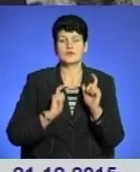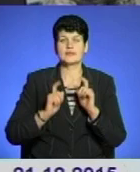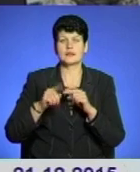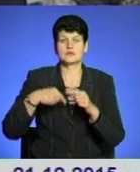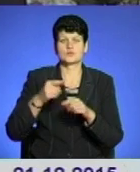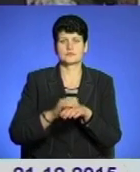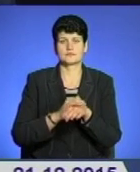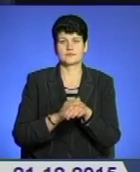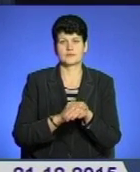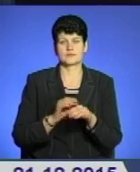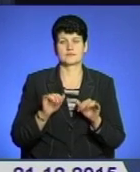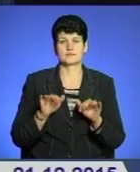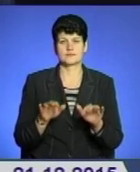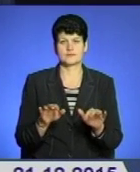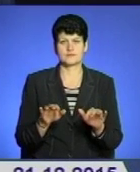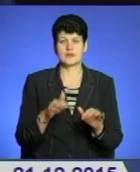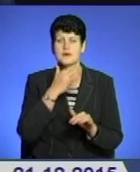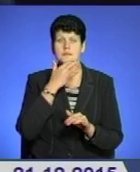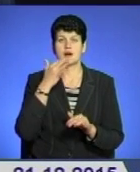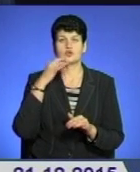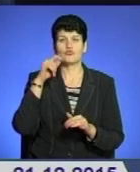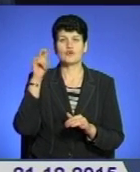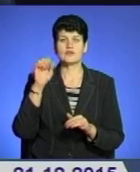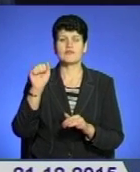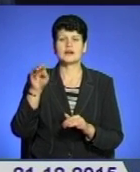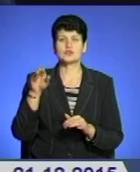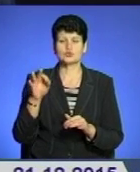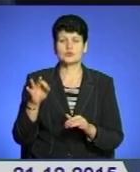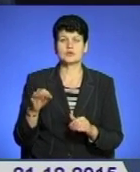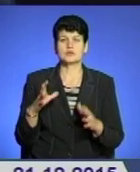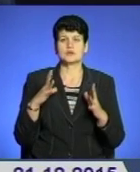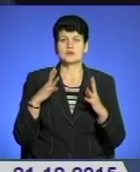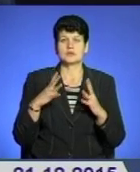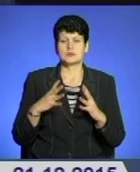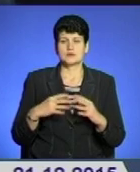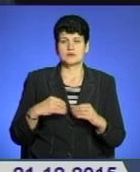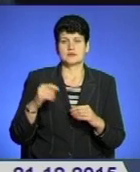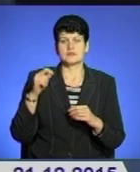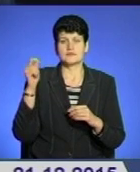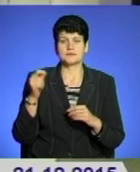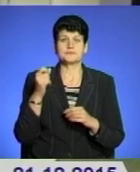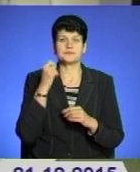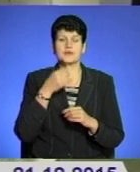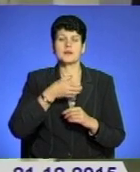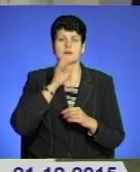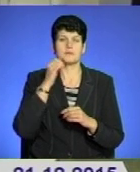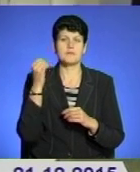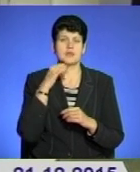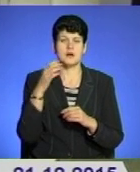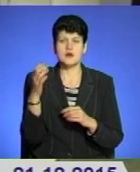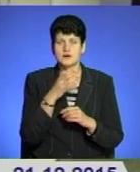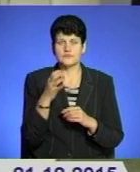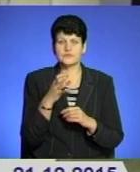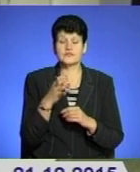вчинки. Багато воїнів АТО, щоб пережити стреси, яких зазнали на війні, вдаються до чарки. Від алкоголізму в